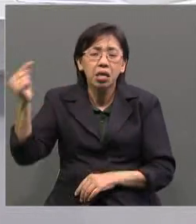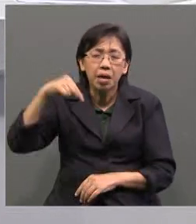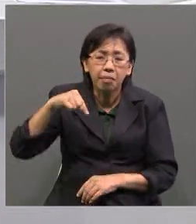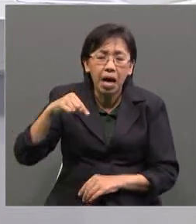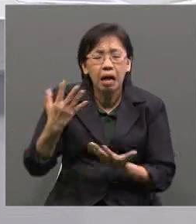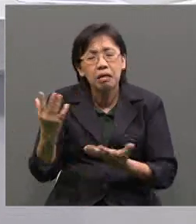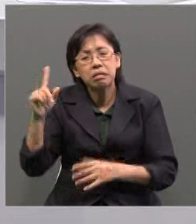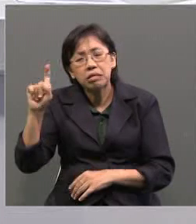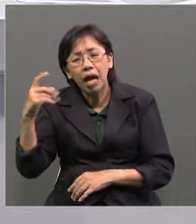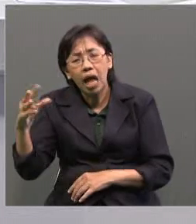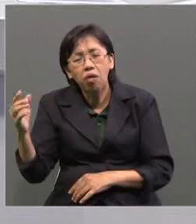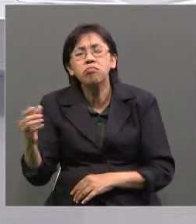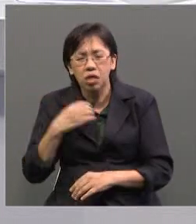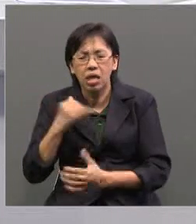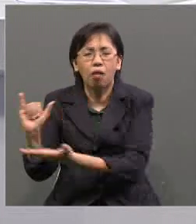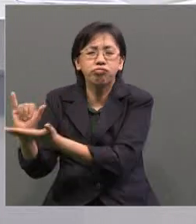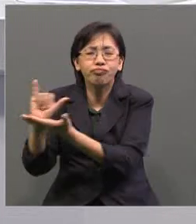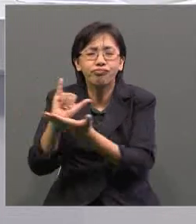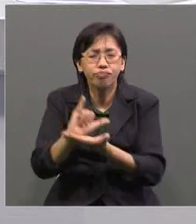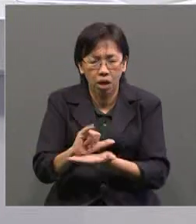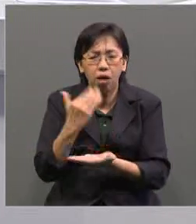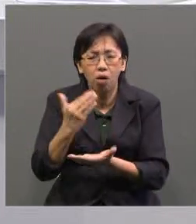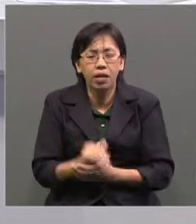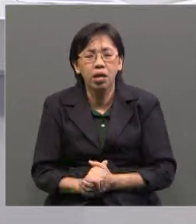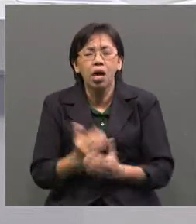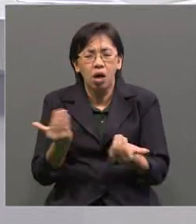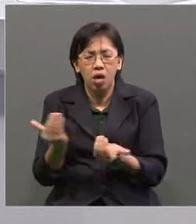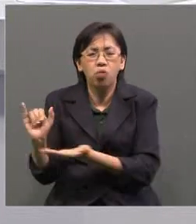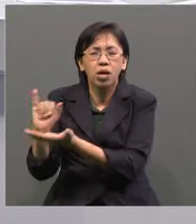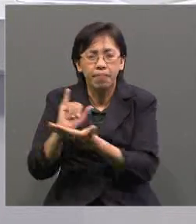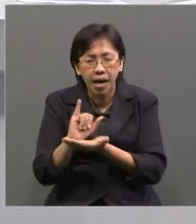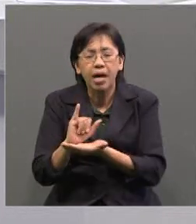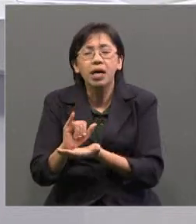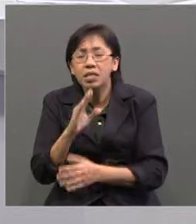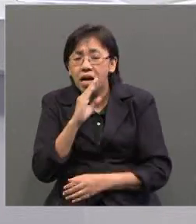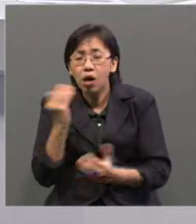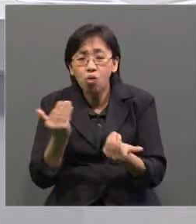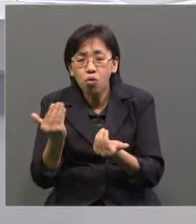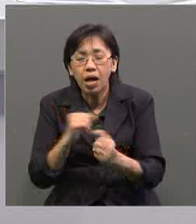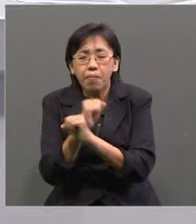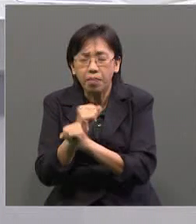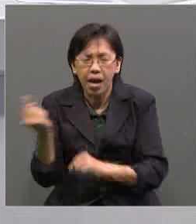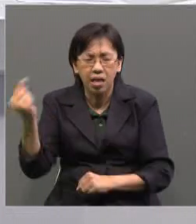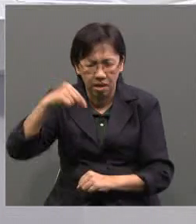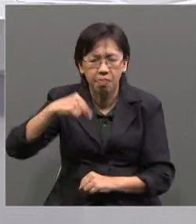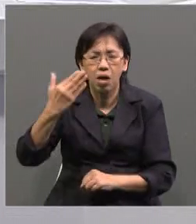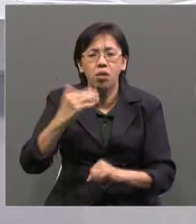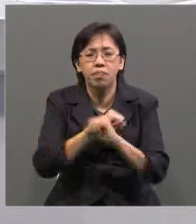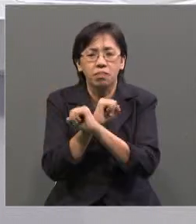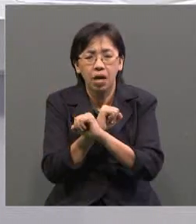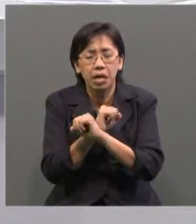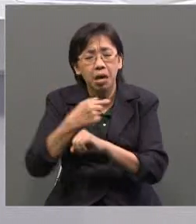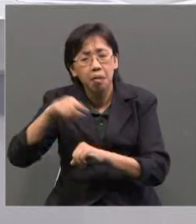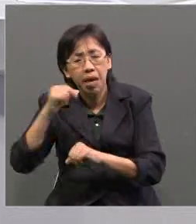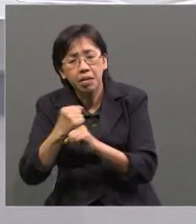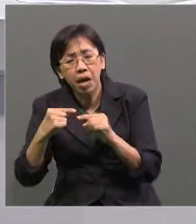ะไรคุณแม่บอกว่ากลับบ้านเรามาก่อนตอน อ๋ นี้นะคะ อยากให้ลูกกลับมาปลอดภัยก่อนจะได้กลับไปทํางานอีกไหมเอาไว้ว่ากันทีหลังนะแต่